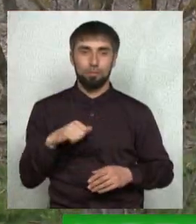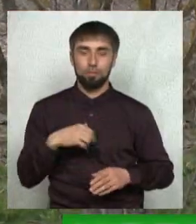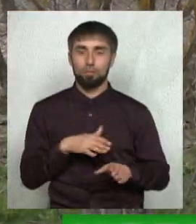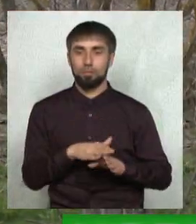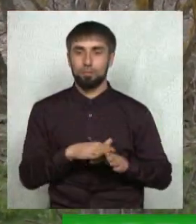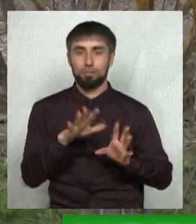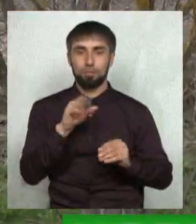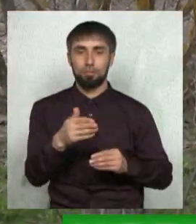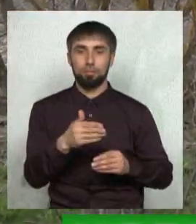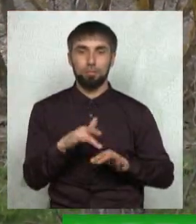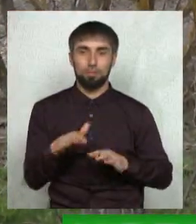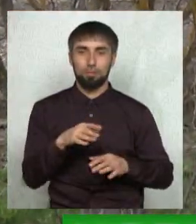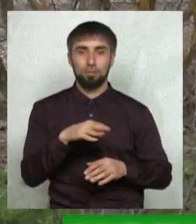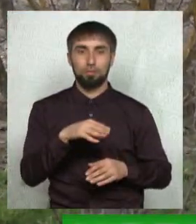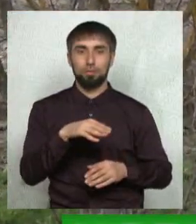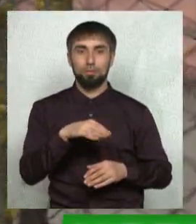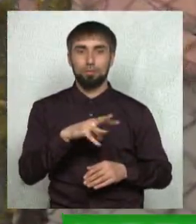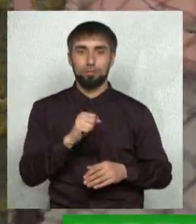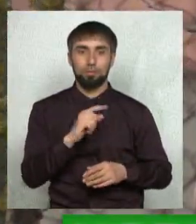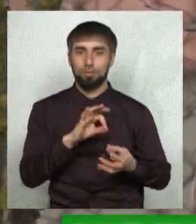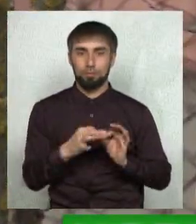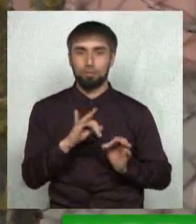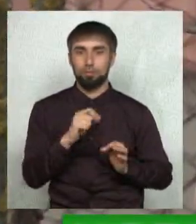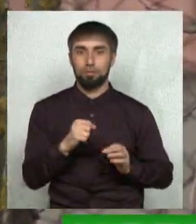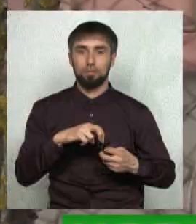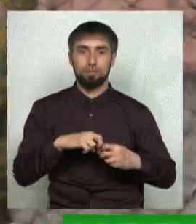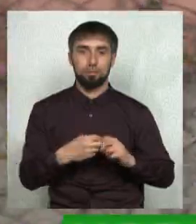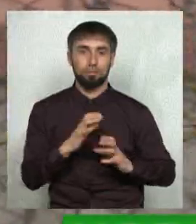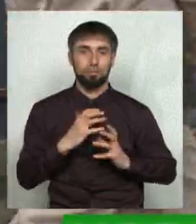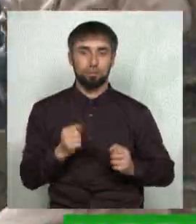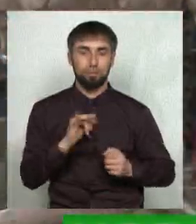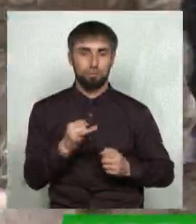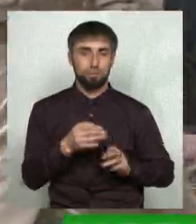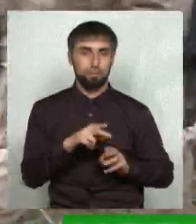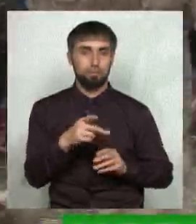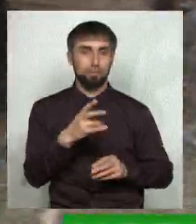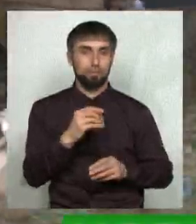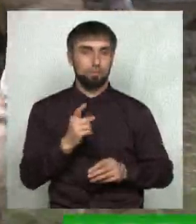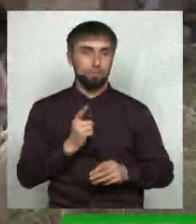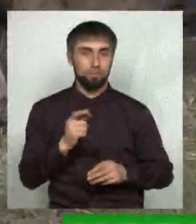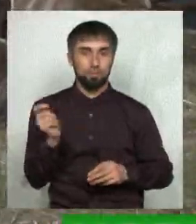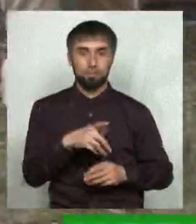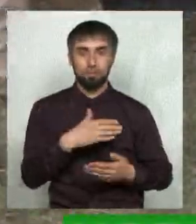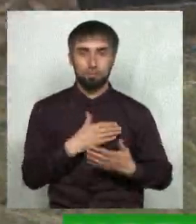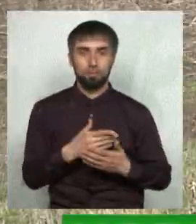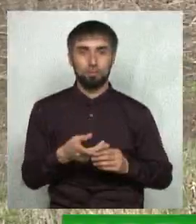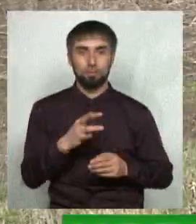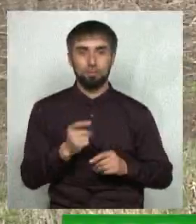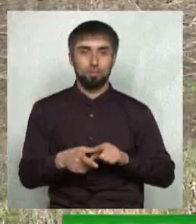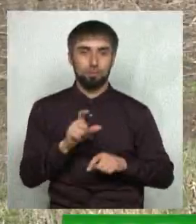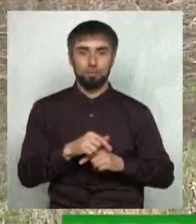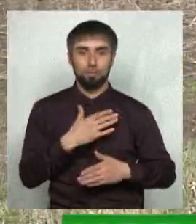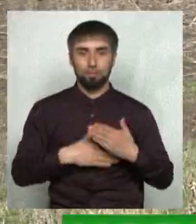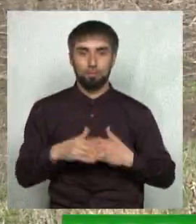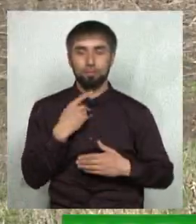справляться с повседневными делами Тамаре сложно из-за проблем со здоровьем. Поэтому неожиданному появлению волонтеров она очень рада.